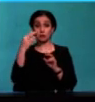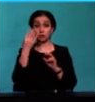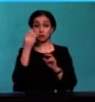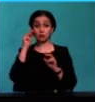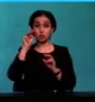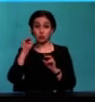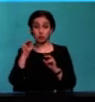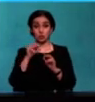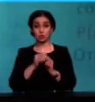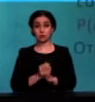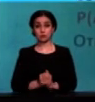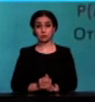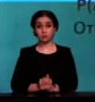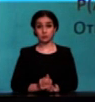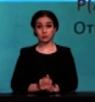0,24.